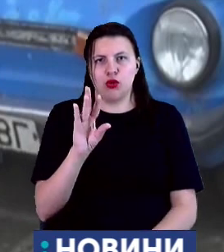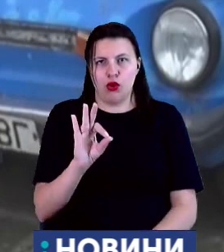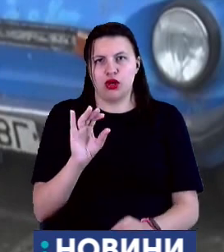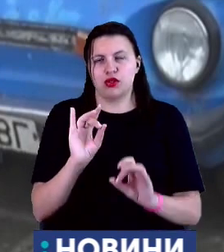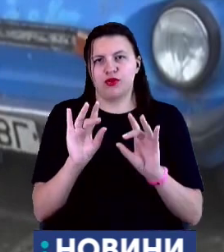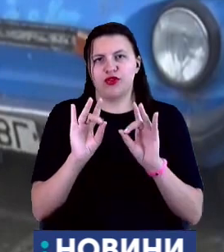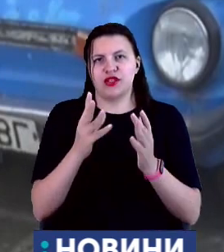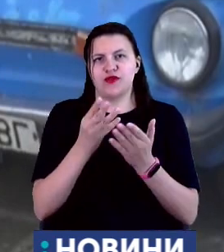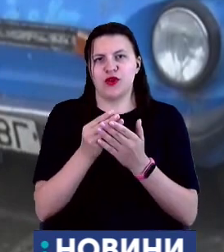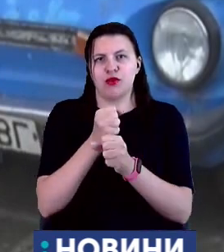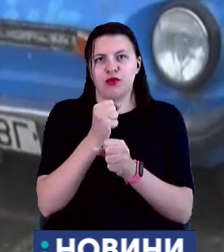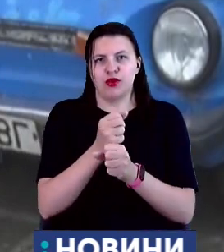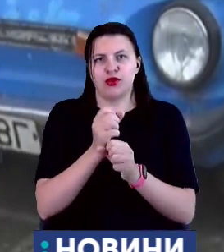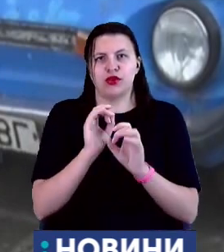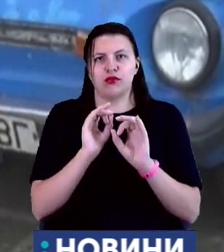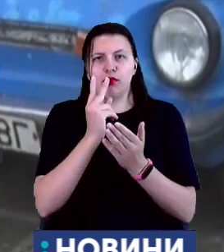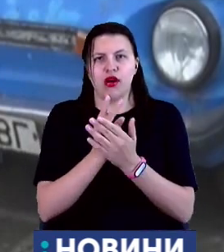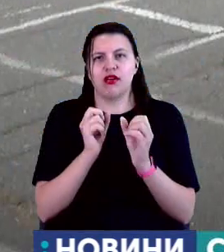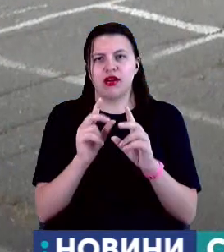затримання. Подробиці в сюжеті.